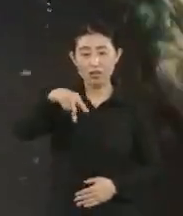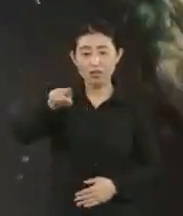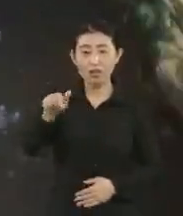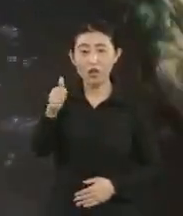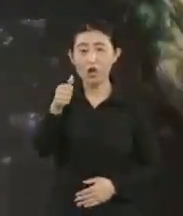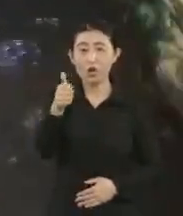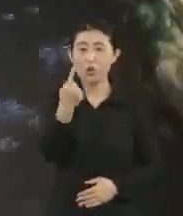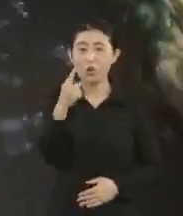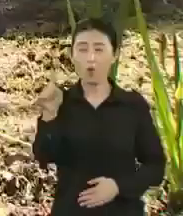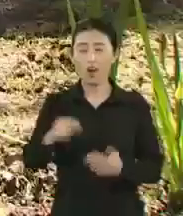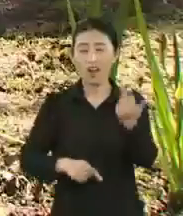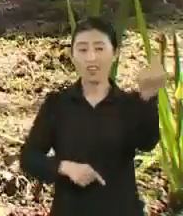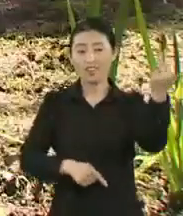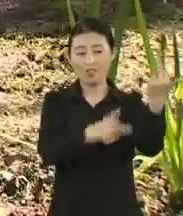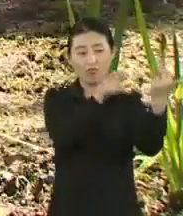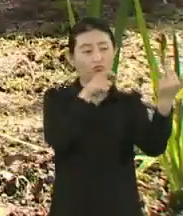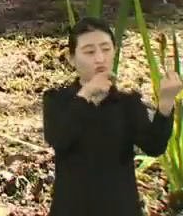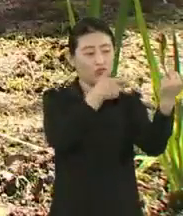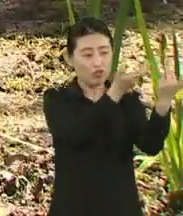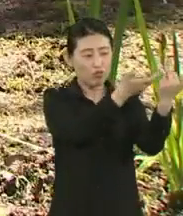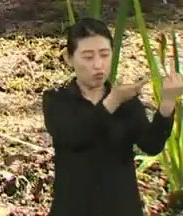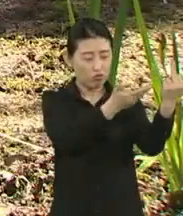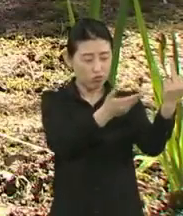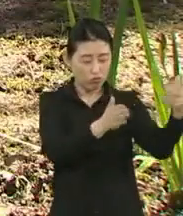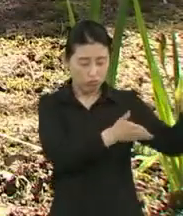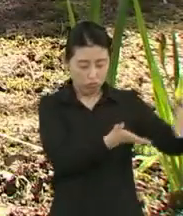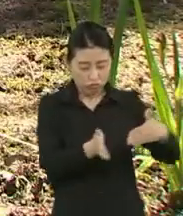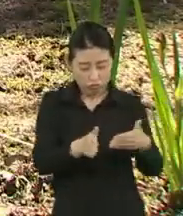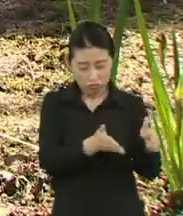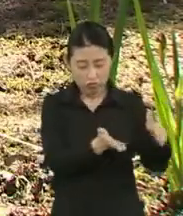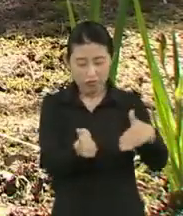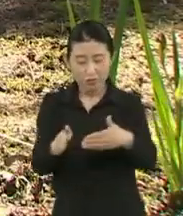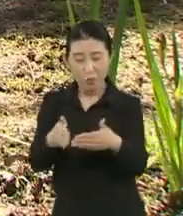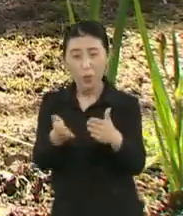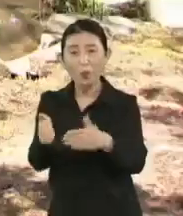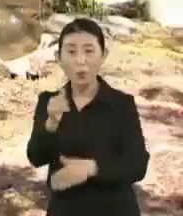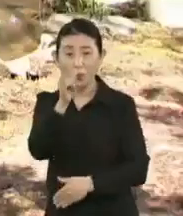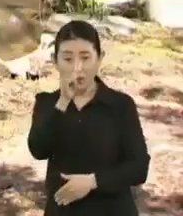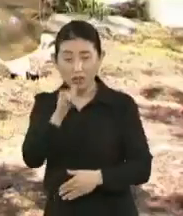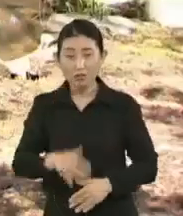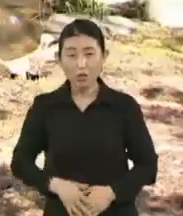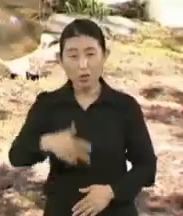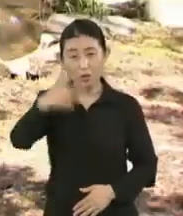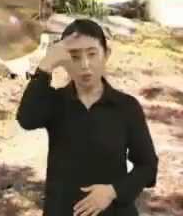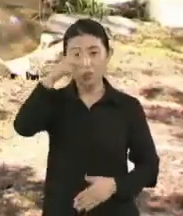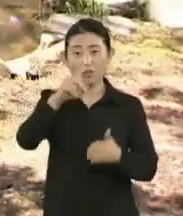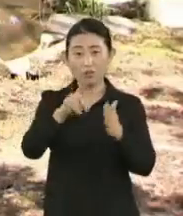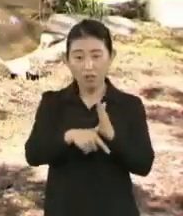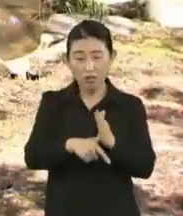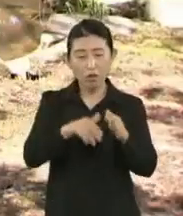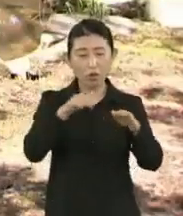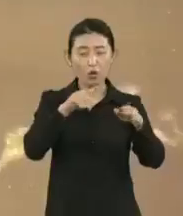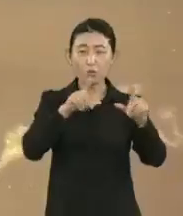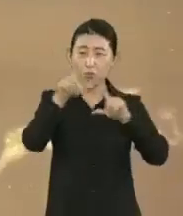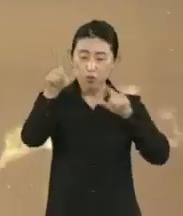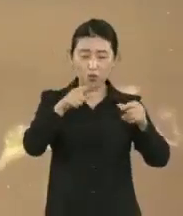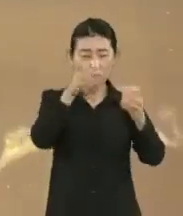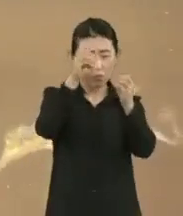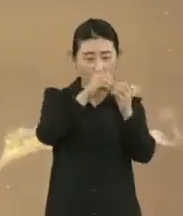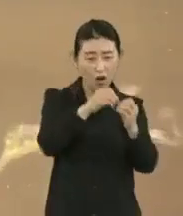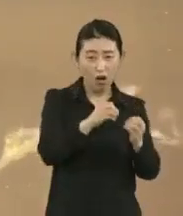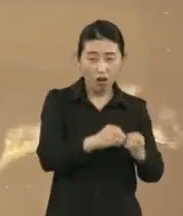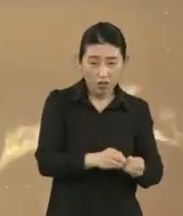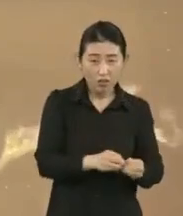내려온 물이 흐르는 수로가 있습니다. 마을까지 길게 이어진 희귀한 수로로 조선주의 원형을 간직해